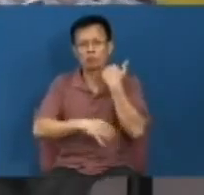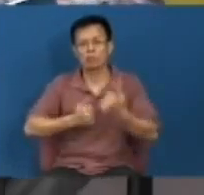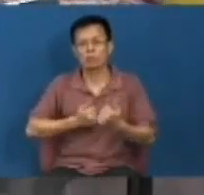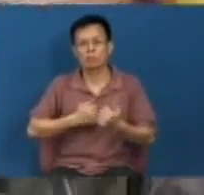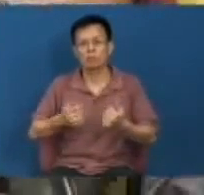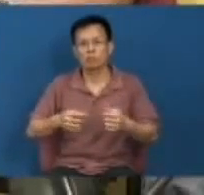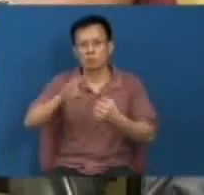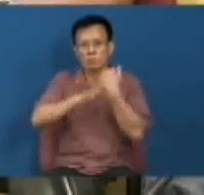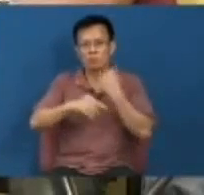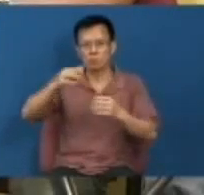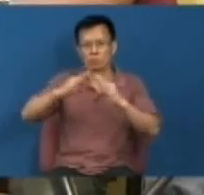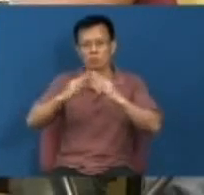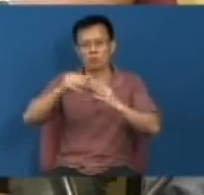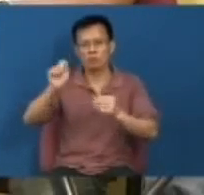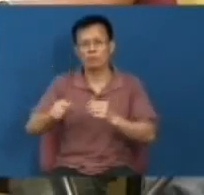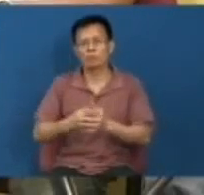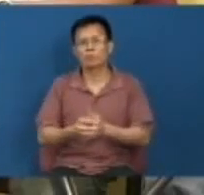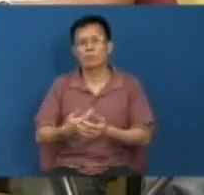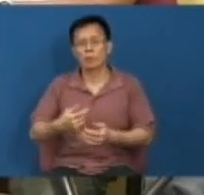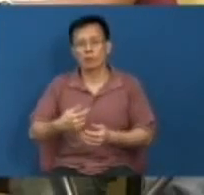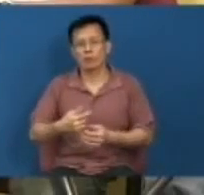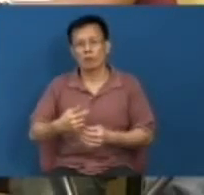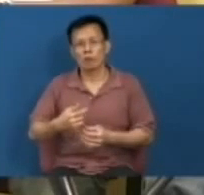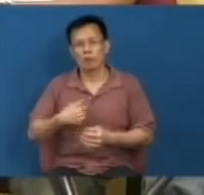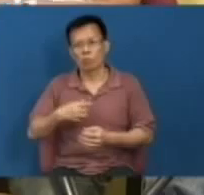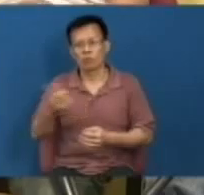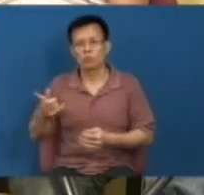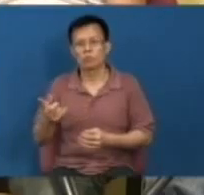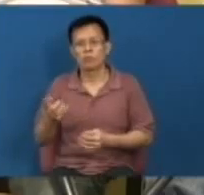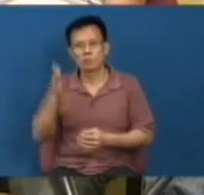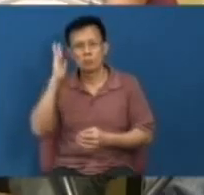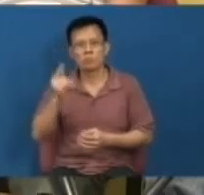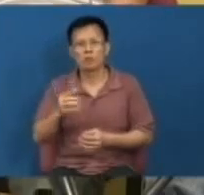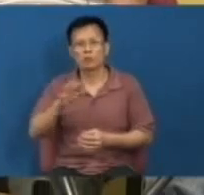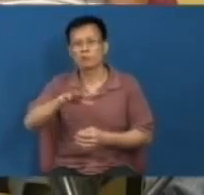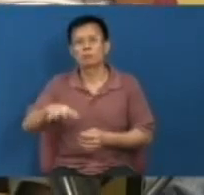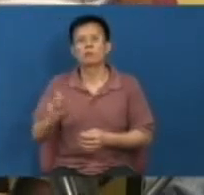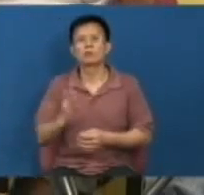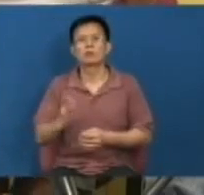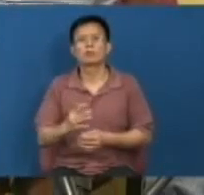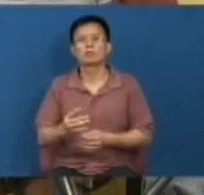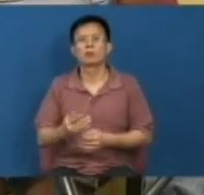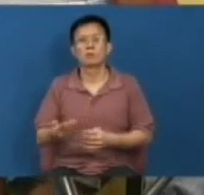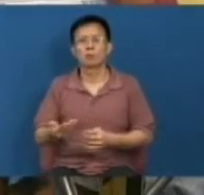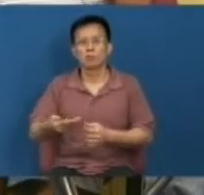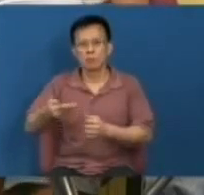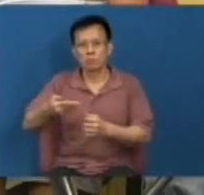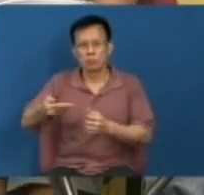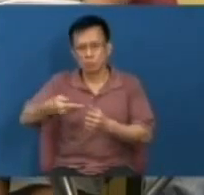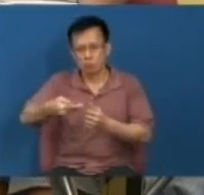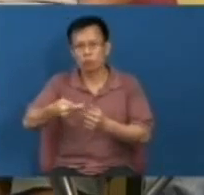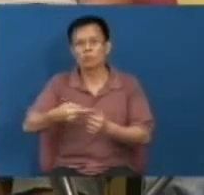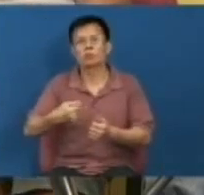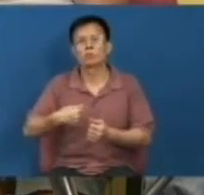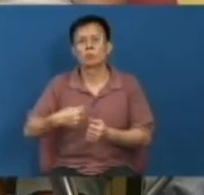點樣啊？ 我的情況啊，我嘅情況啊，同阿杜生都差不多啦。佢俾嘅，佢賠償俾我哋